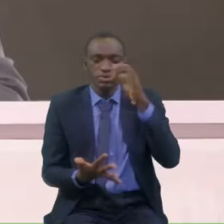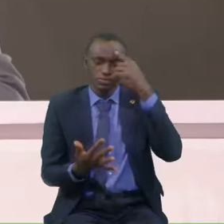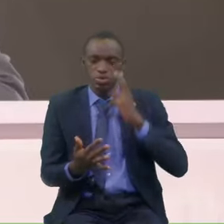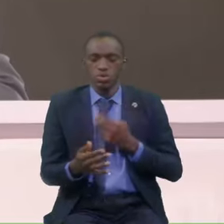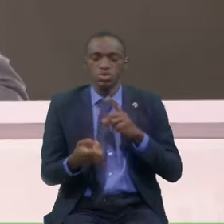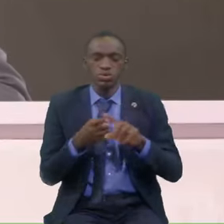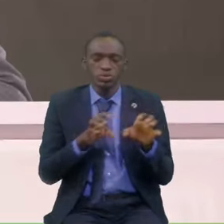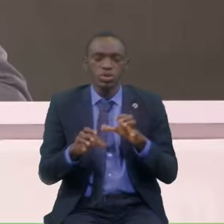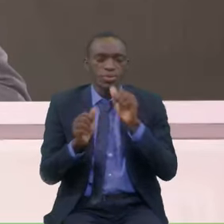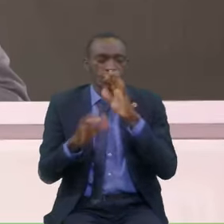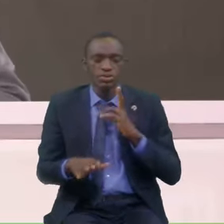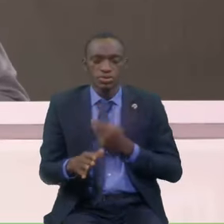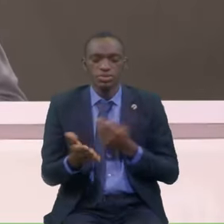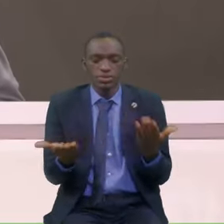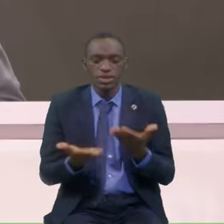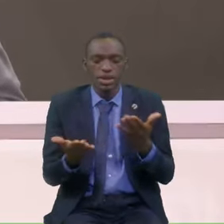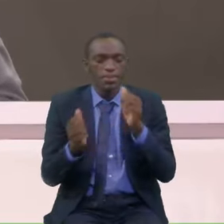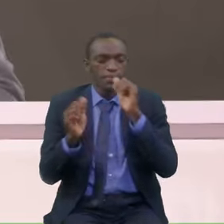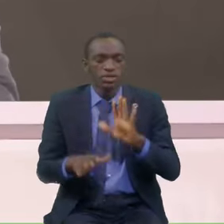ici. Bénis ton peuple.